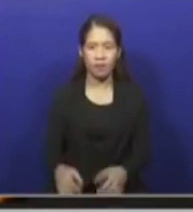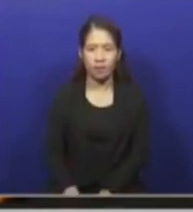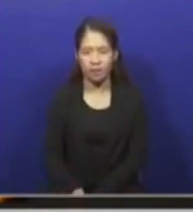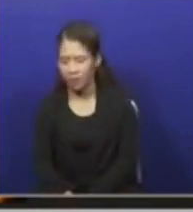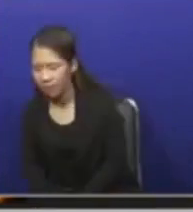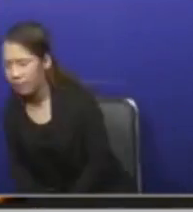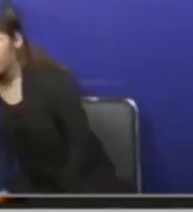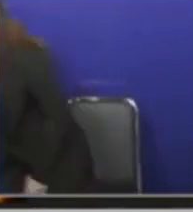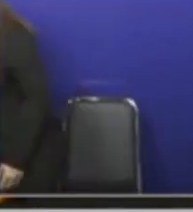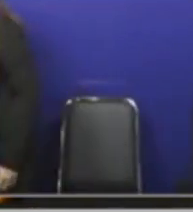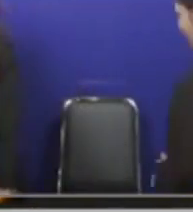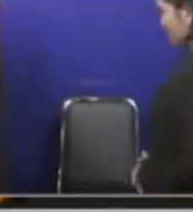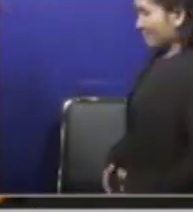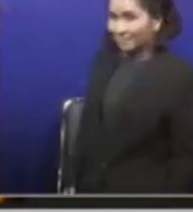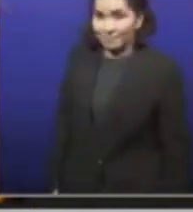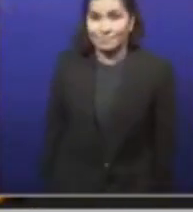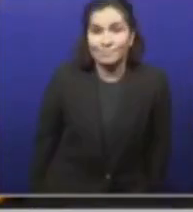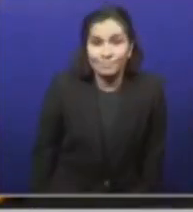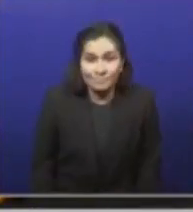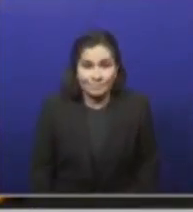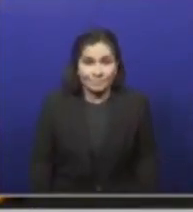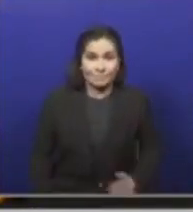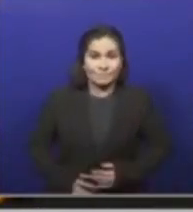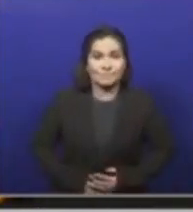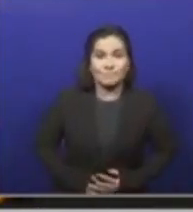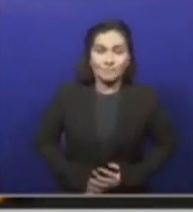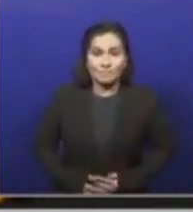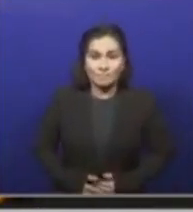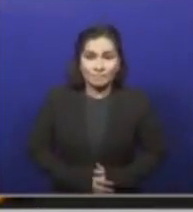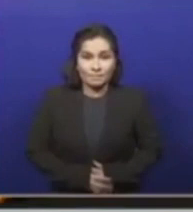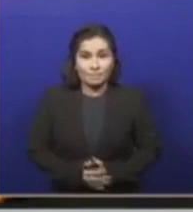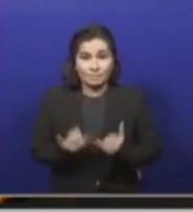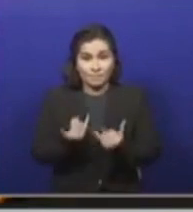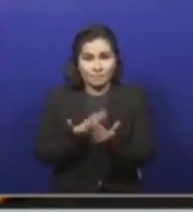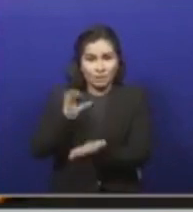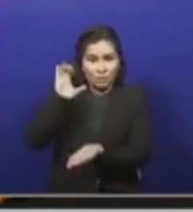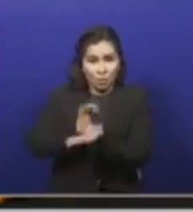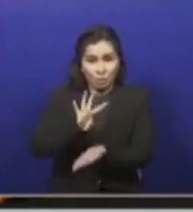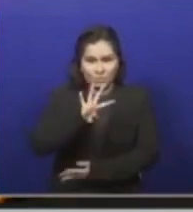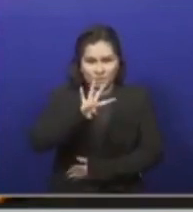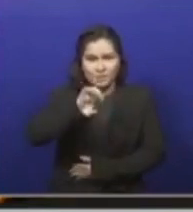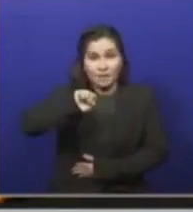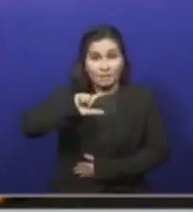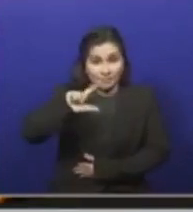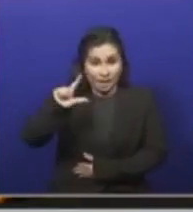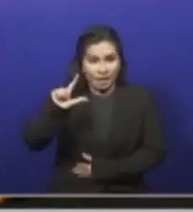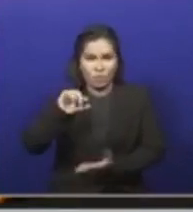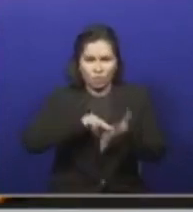ามีเงินแค่ 400,000 นั่นหมายความว่าจะต้องมีคนอกหักอย่างน้อยครึ่งหนึ่ง